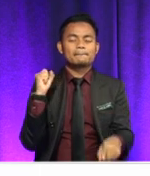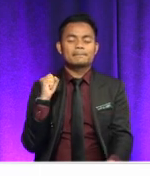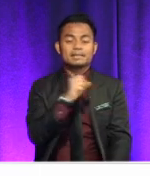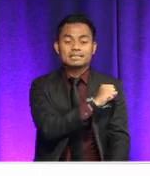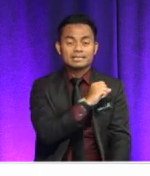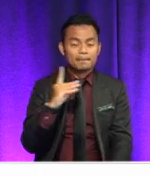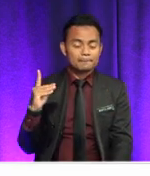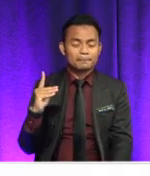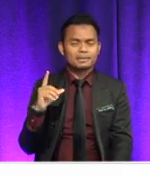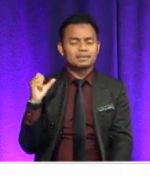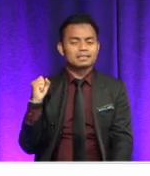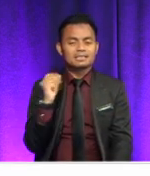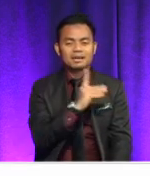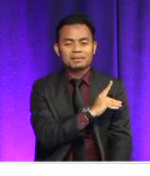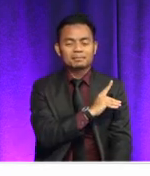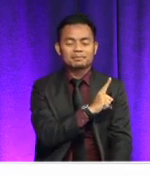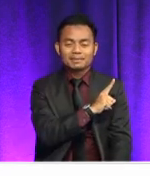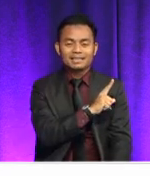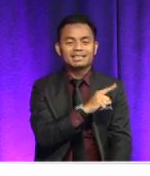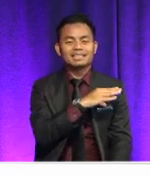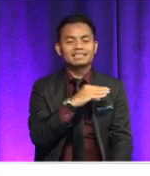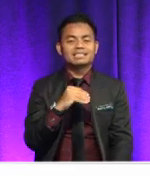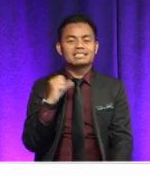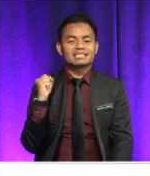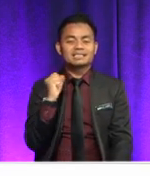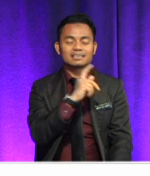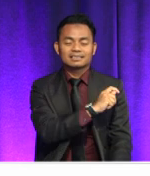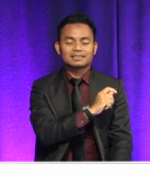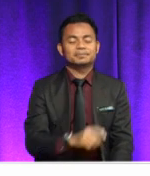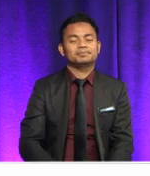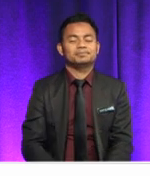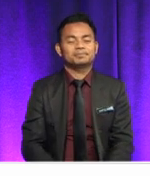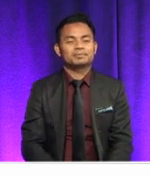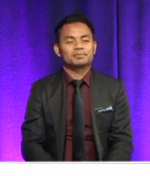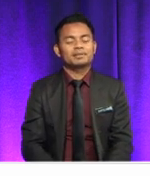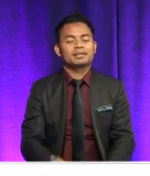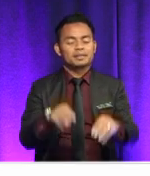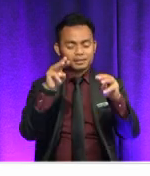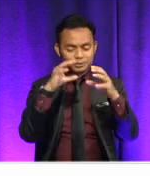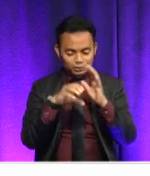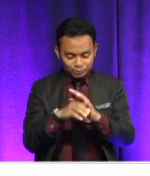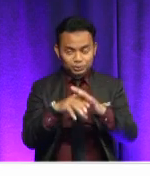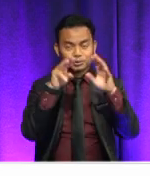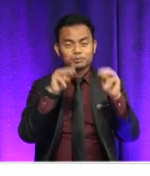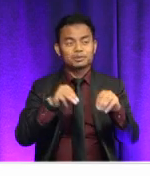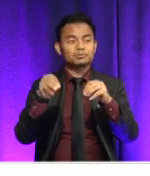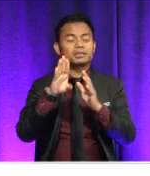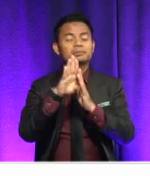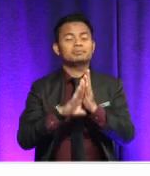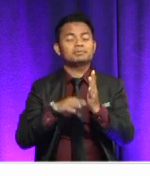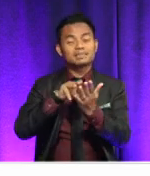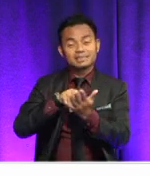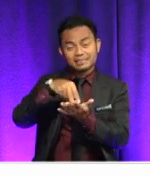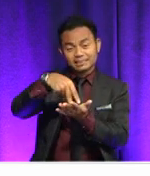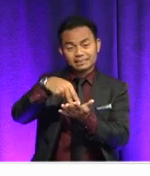sebagainya seterusnya ayat ini Ane contoh ayatnya ialah murid-murid berderi tegak sambil